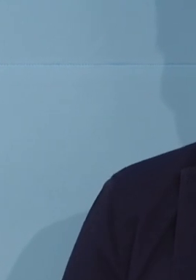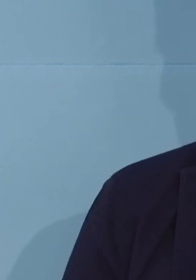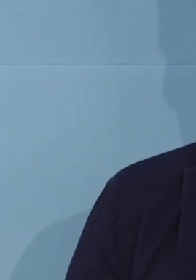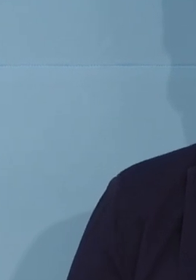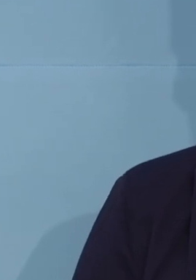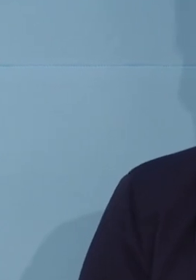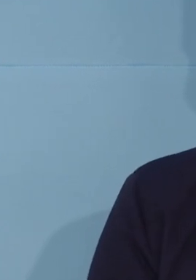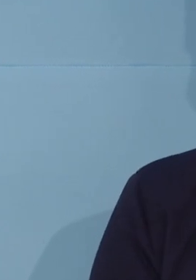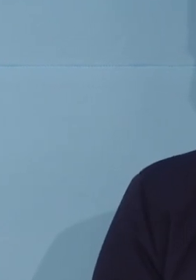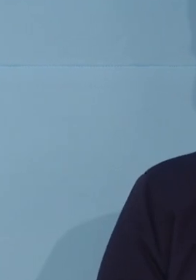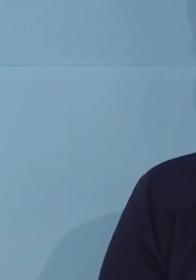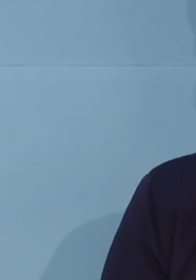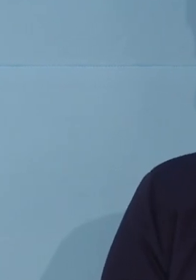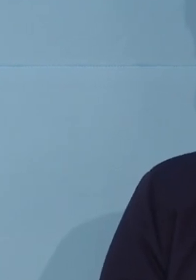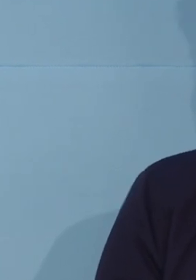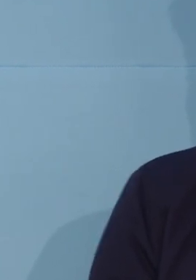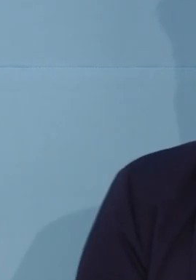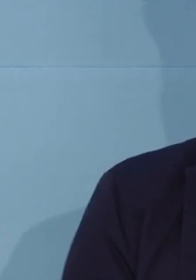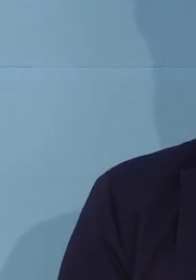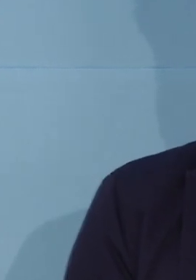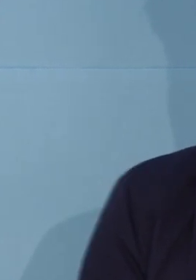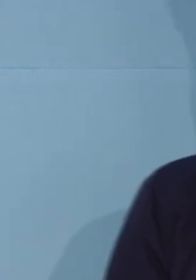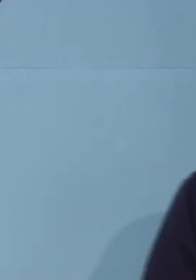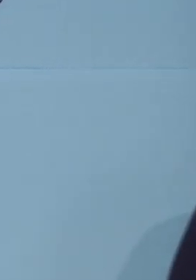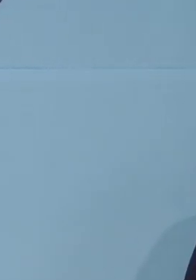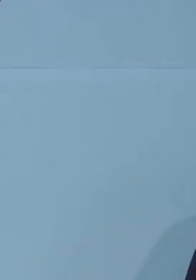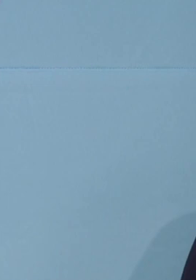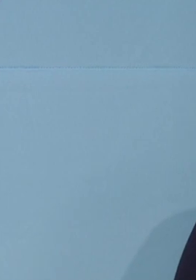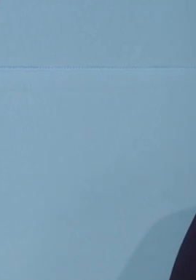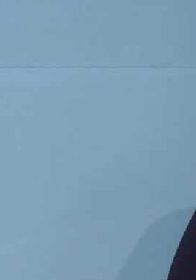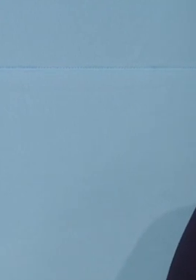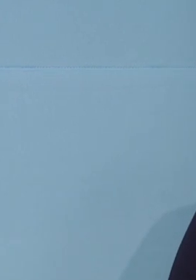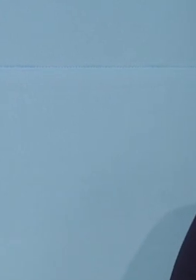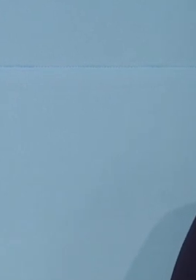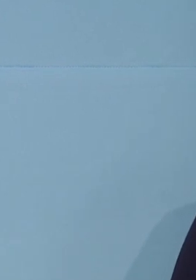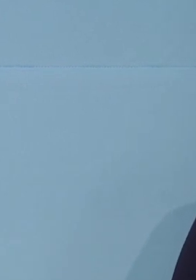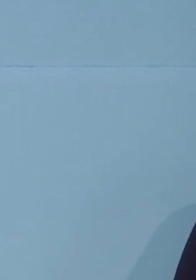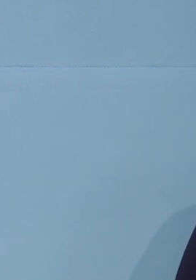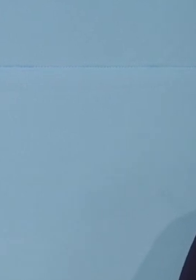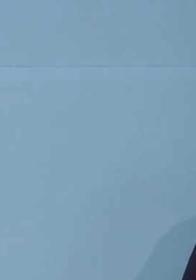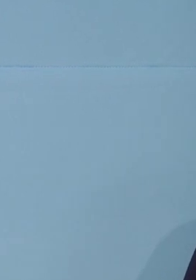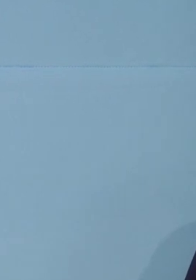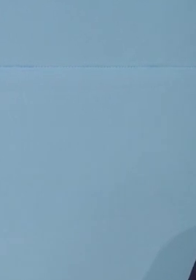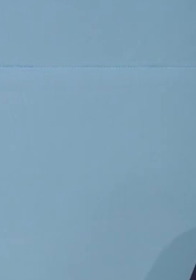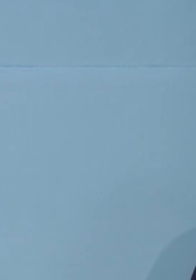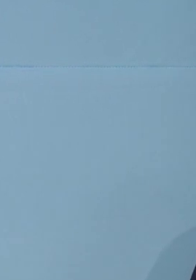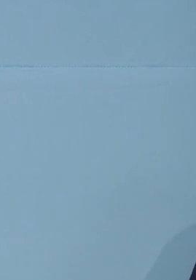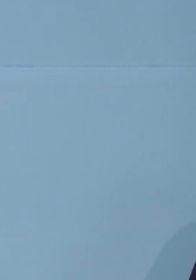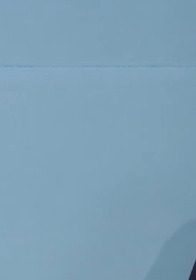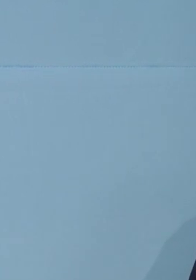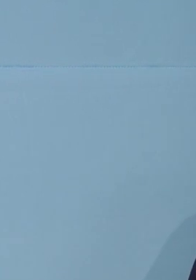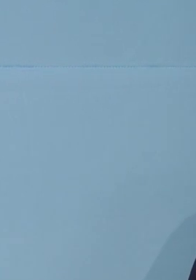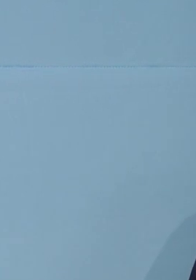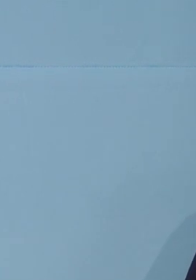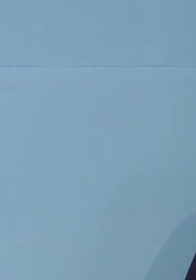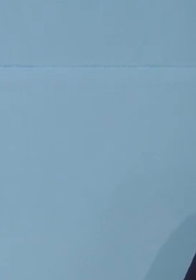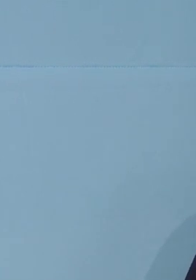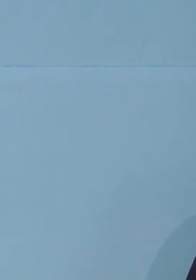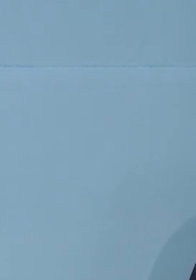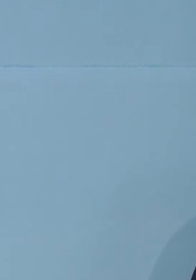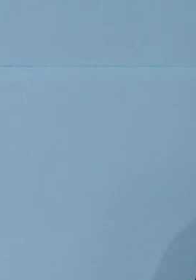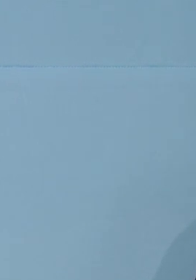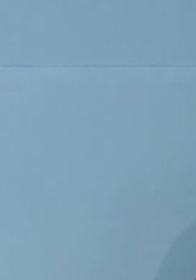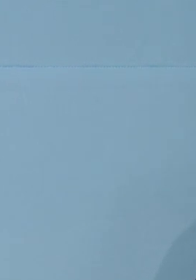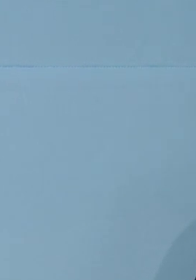in i bolagsstyrelser. Och några konkreta förslag på förändringar där skulle vi kanske vara då att det är lättare att ge dem näringsförbud. Att man